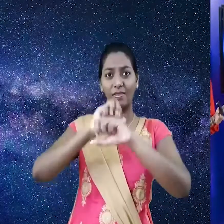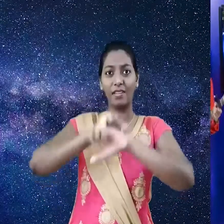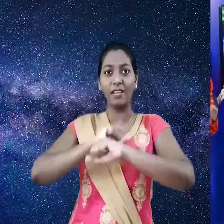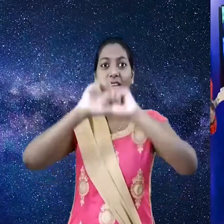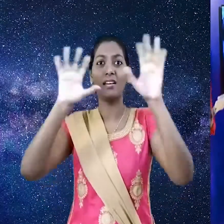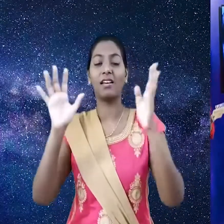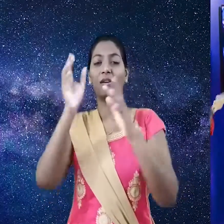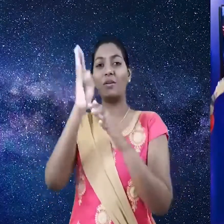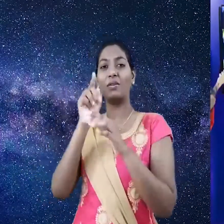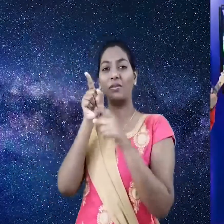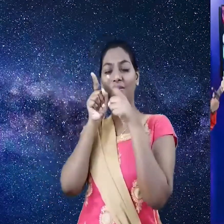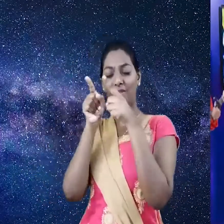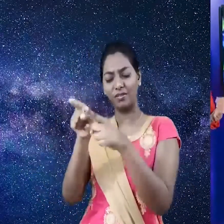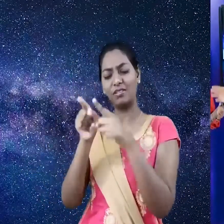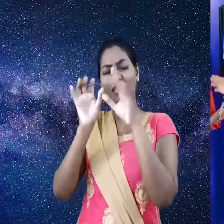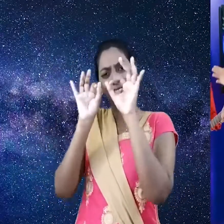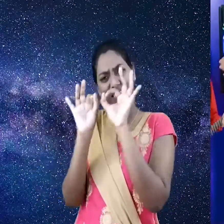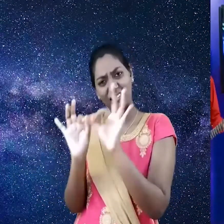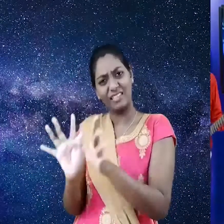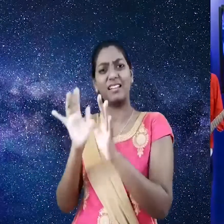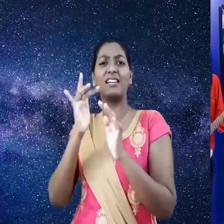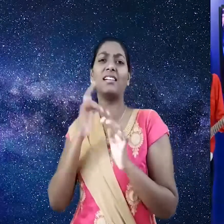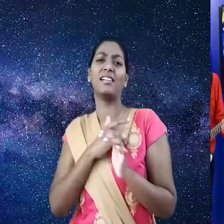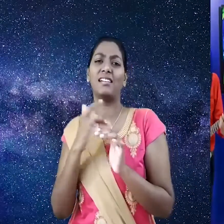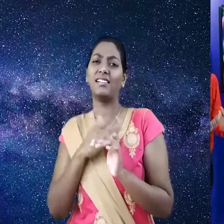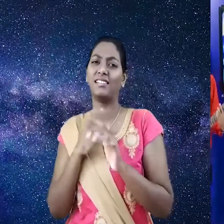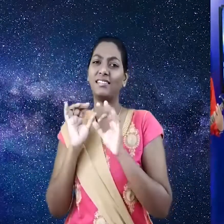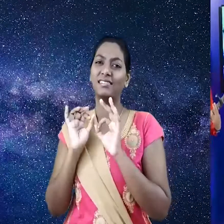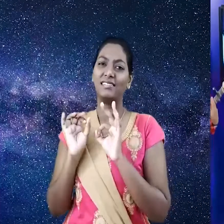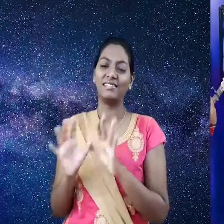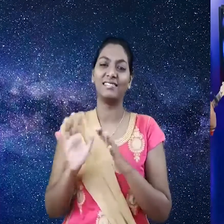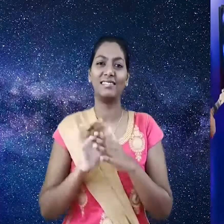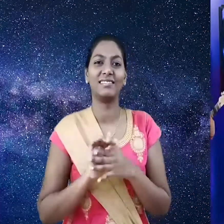में प्रकाश, ओ प्रभु यही तू